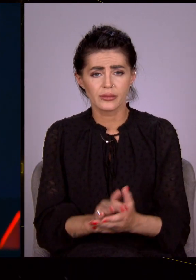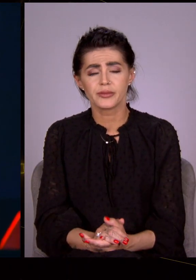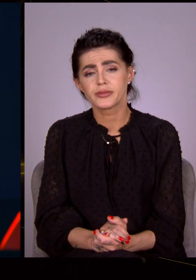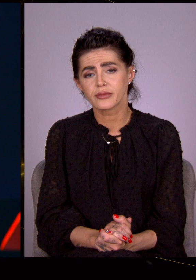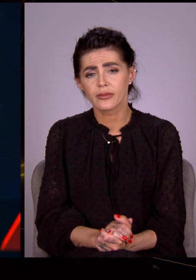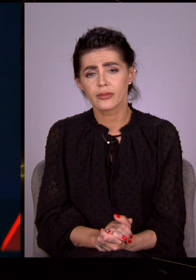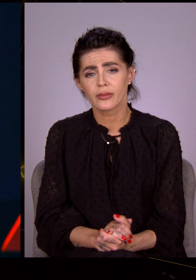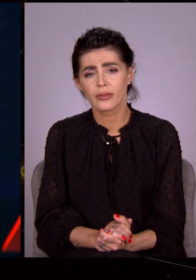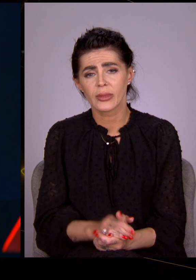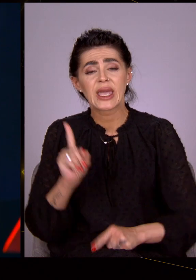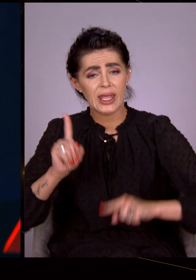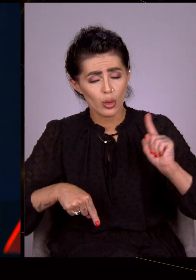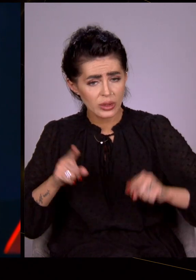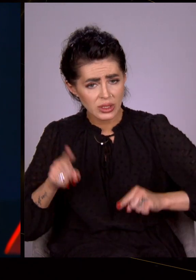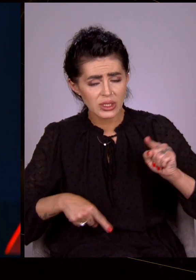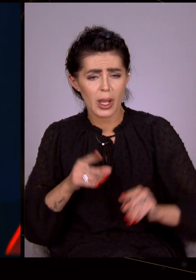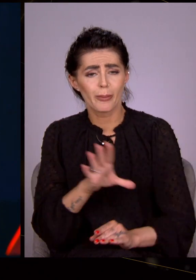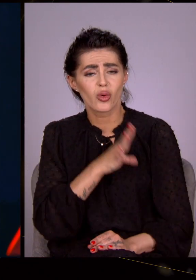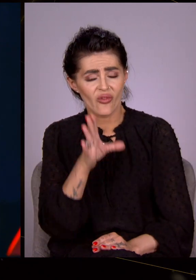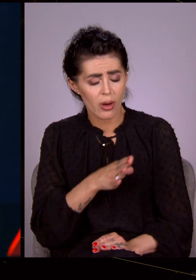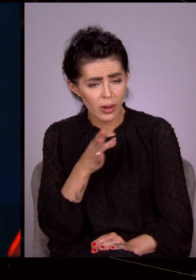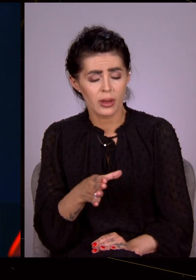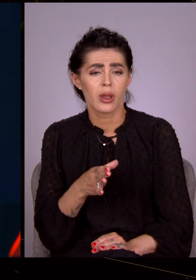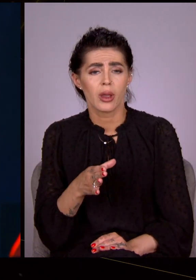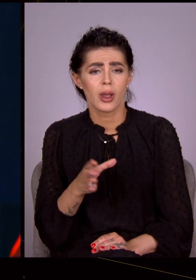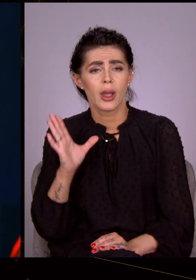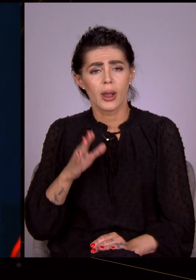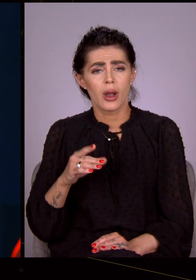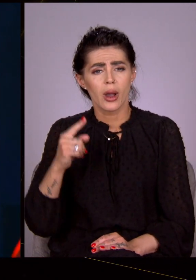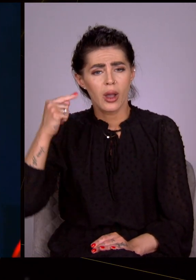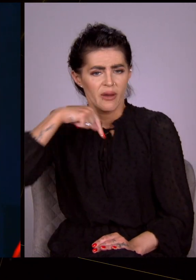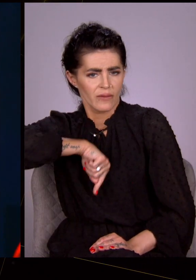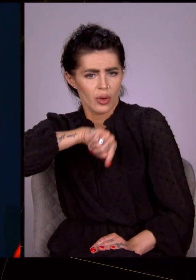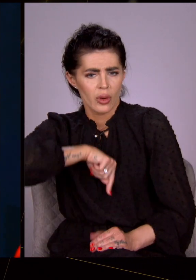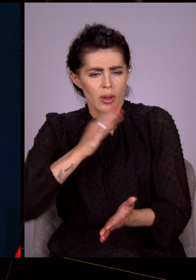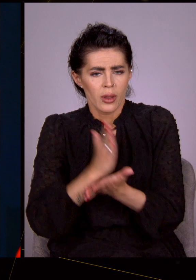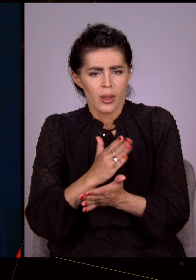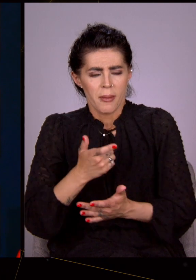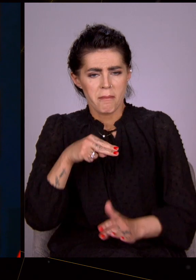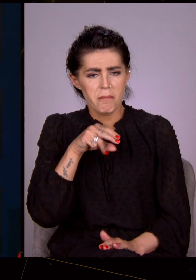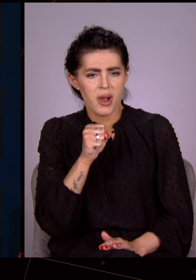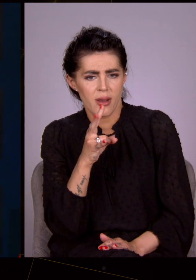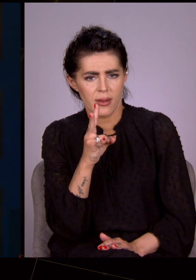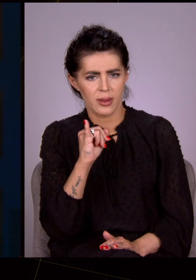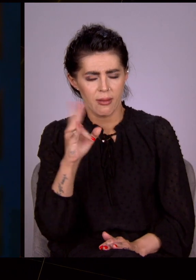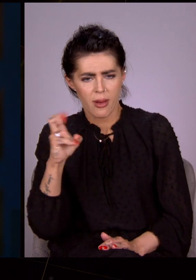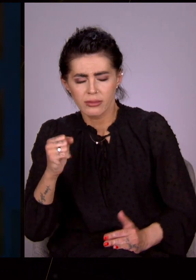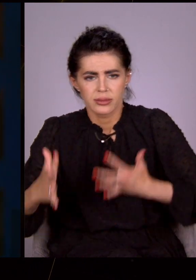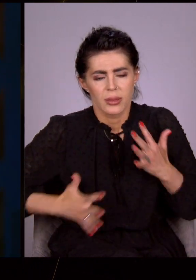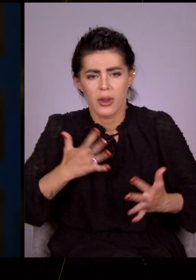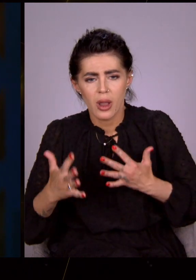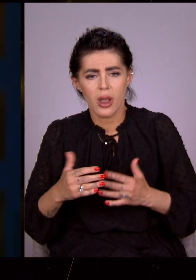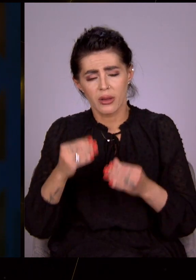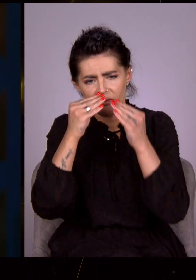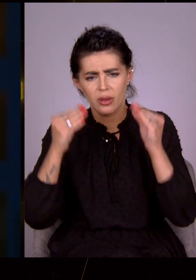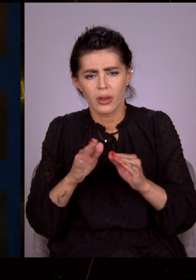Навіть іноді бувало таке, що в неї була панічна атака. Да, і вночі вона робила